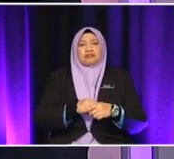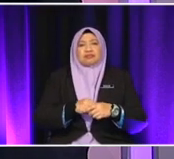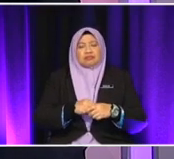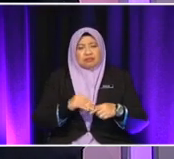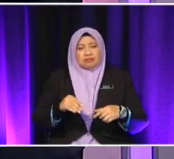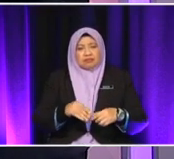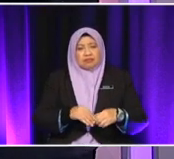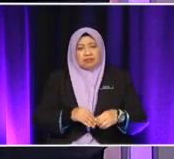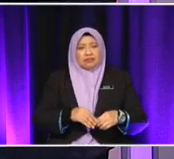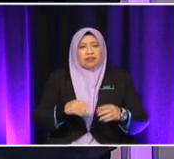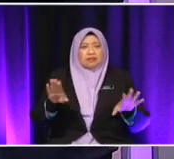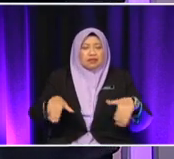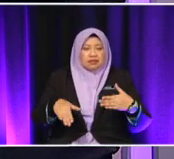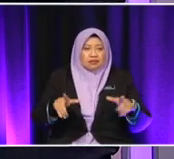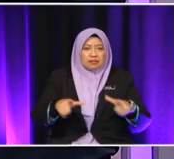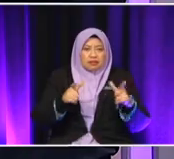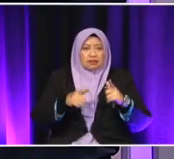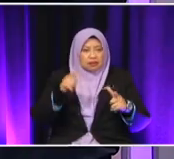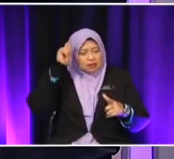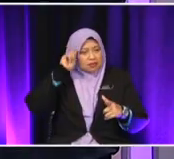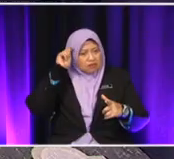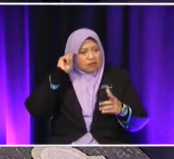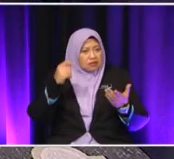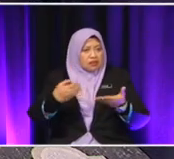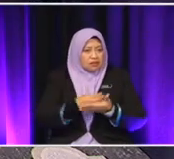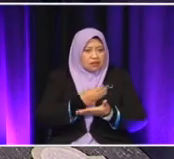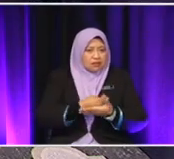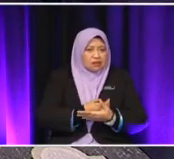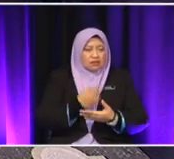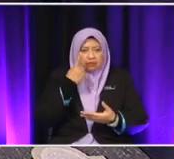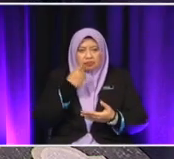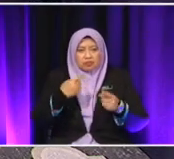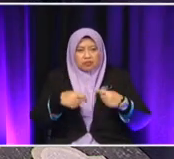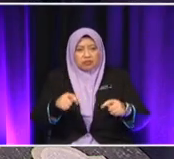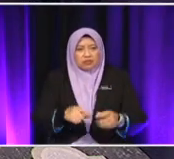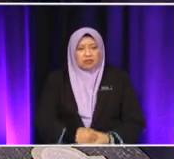penggunaan teknologi yang semakin canggih Oke semoga juga